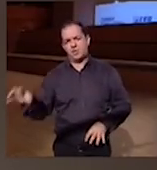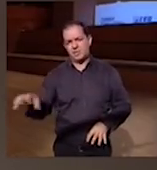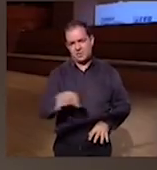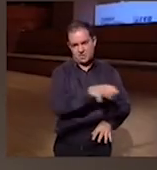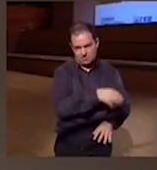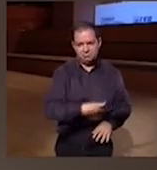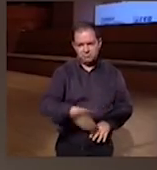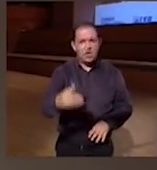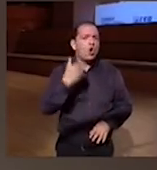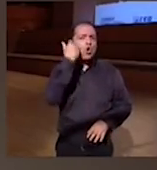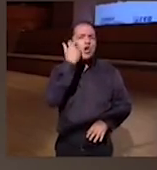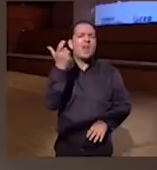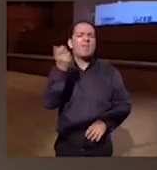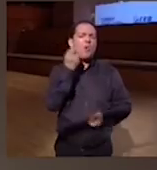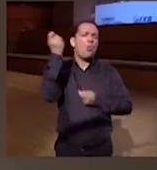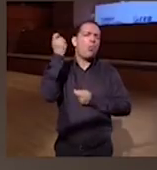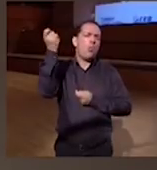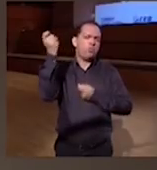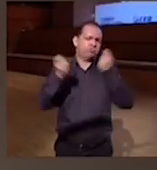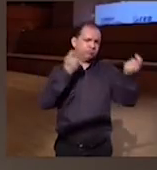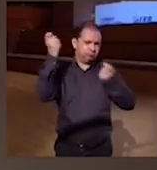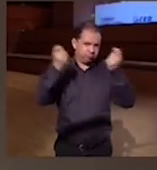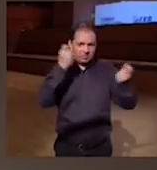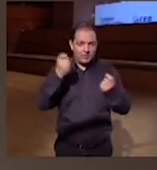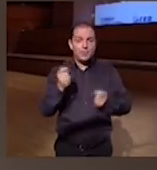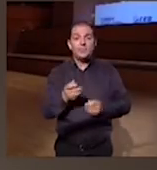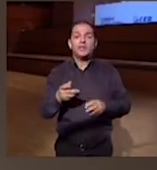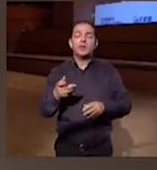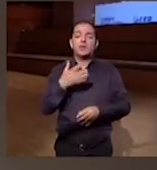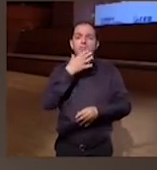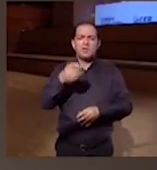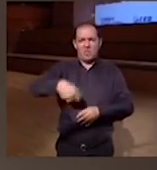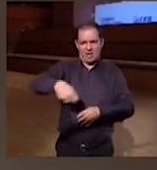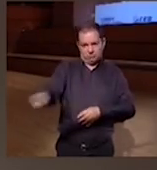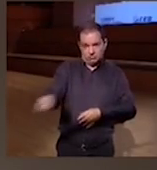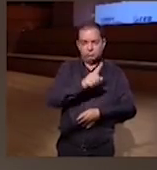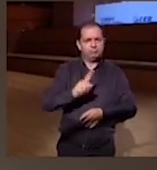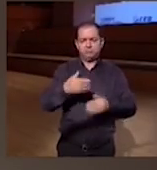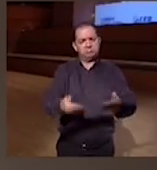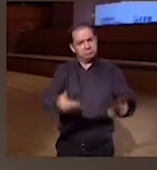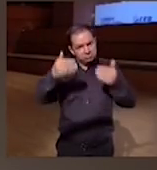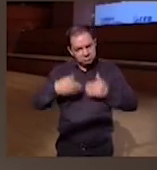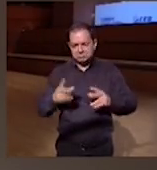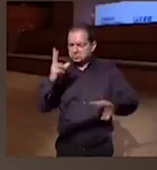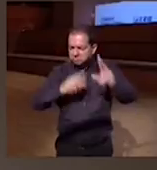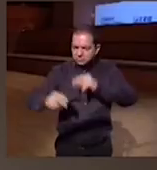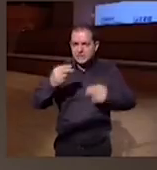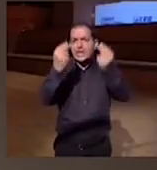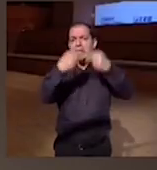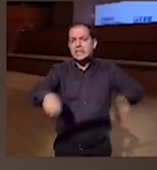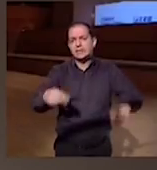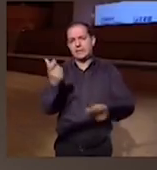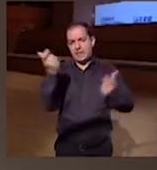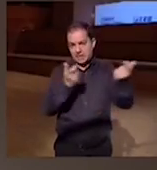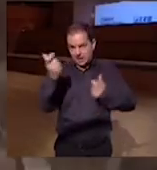για τα κόκκινα δάνεια και ο εξοδικαστικός συμβιβασμός θα απελευθερώσουν επιπλέον ρευστότητα από